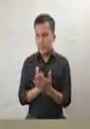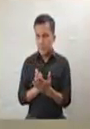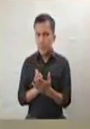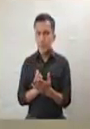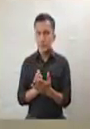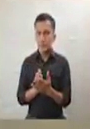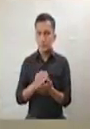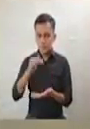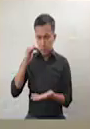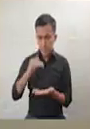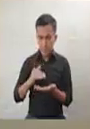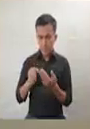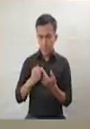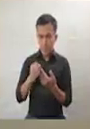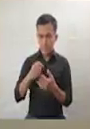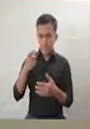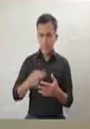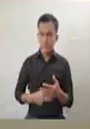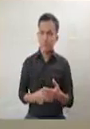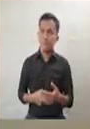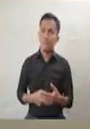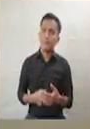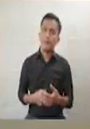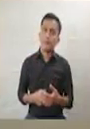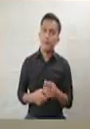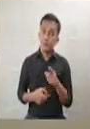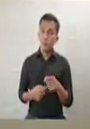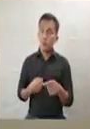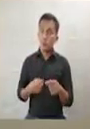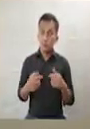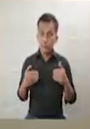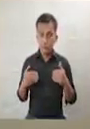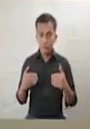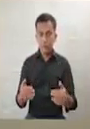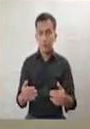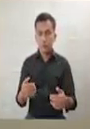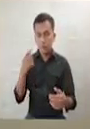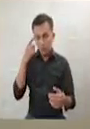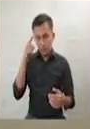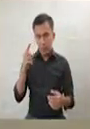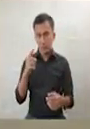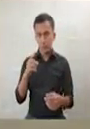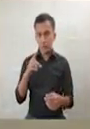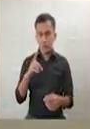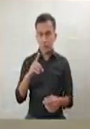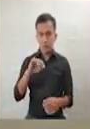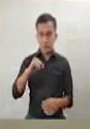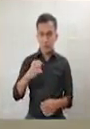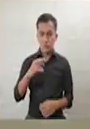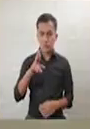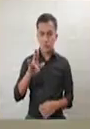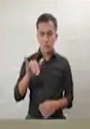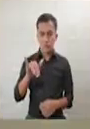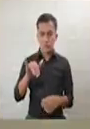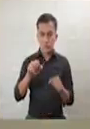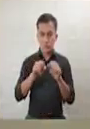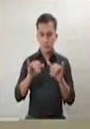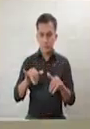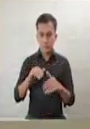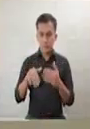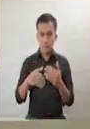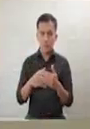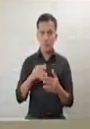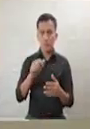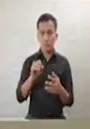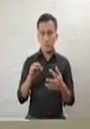and simplify taxes, is that I will push for a jury system so that all cases